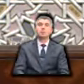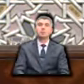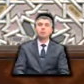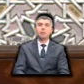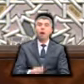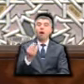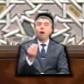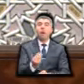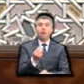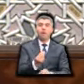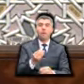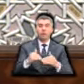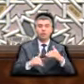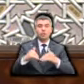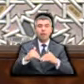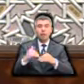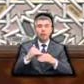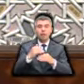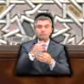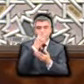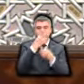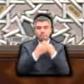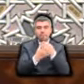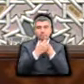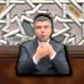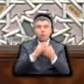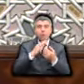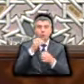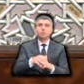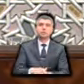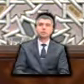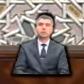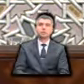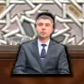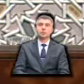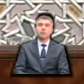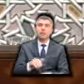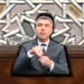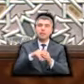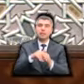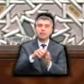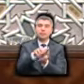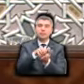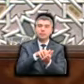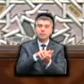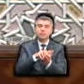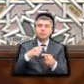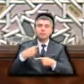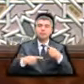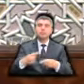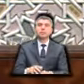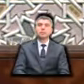أطفال الشوارع للسيدات والسادة النواب المحترمين عن فريق الأصالة والمعاصرة. تفضل السيدة النائبة.